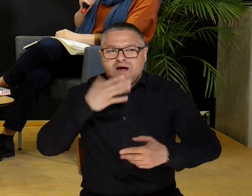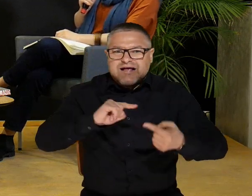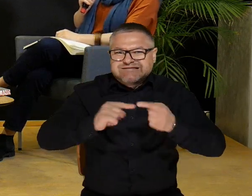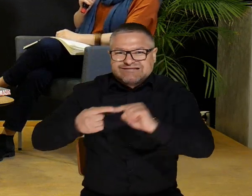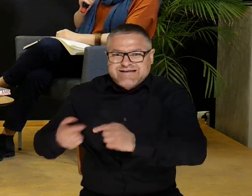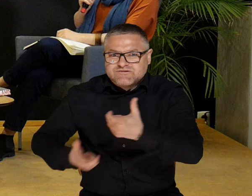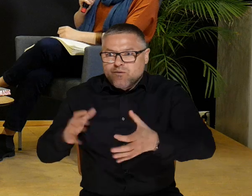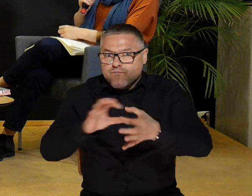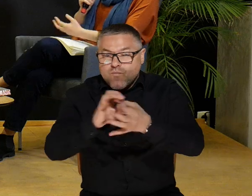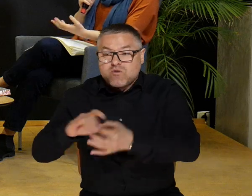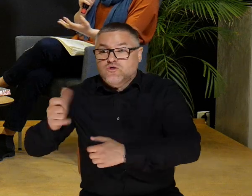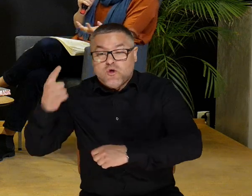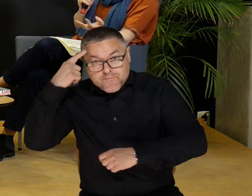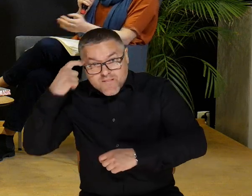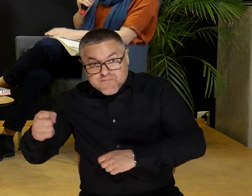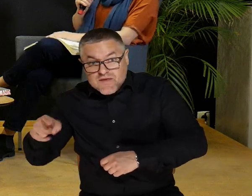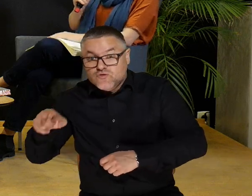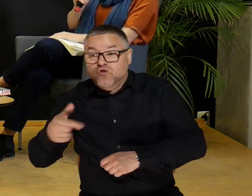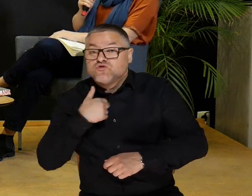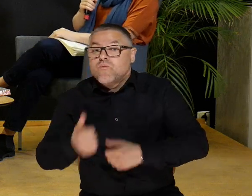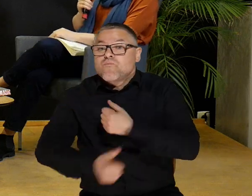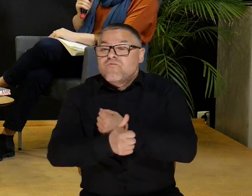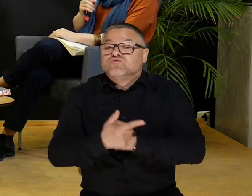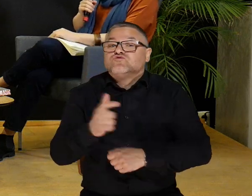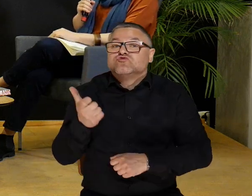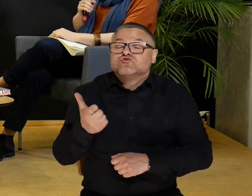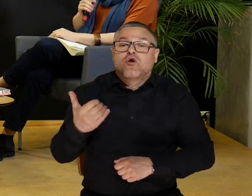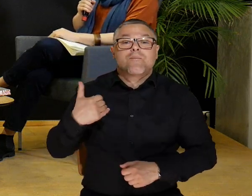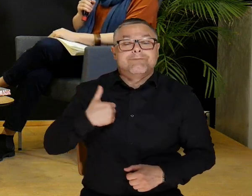sens, a to, co pamiętasz, jest konsekwencją czegoś, co było